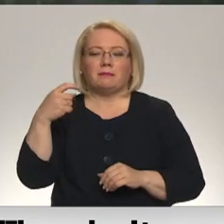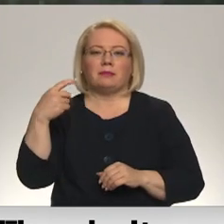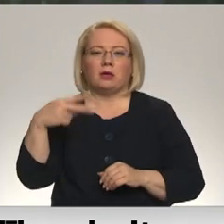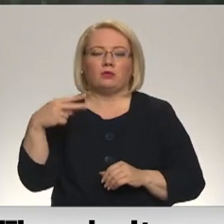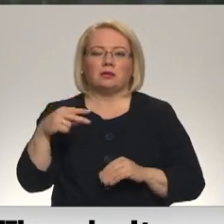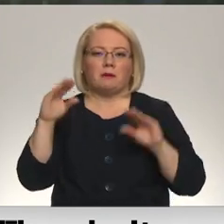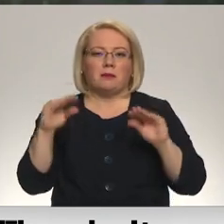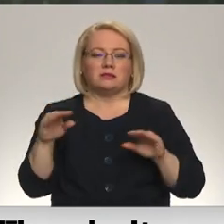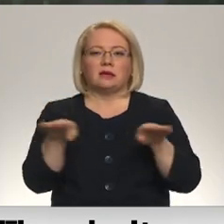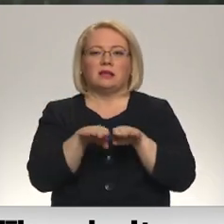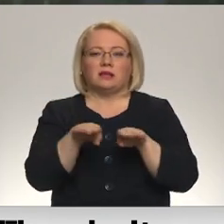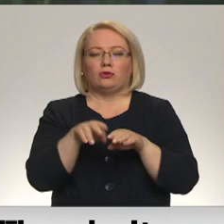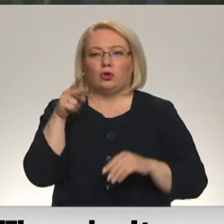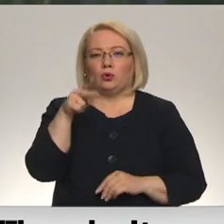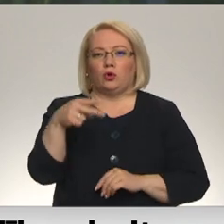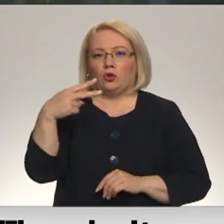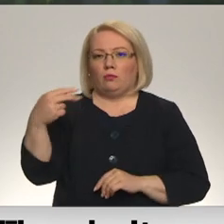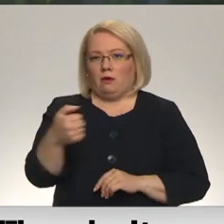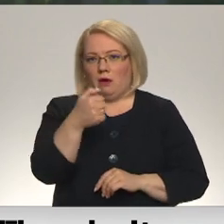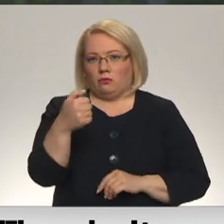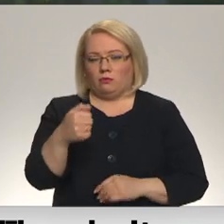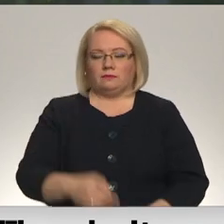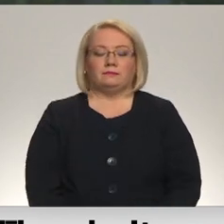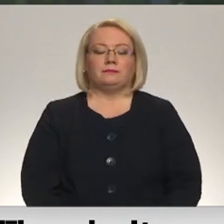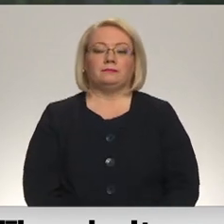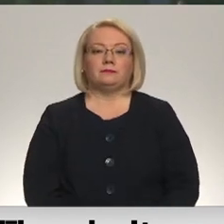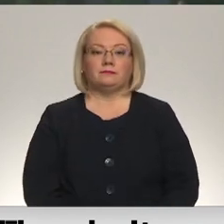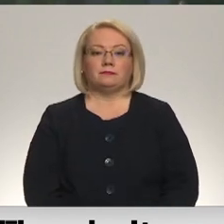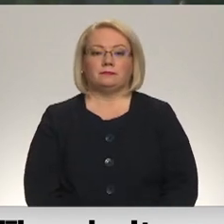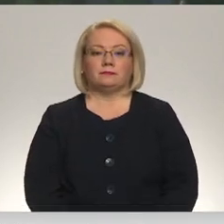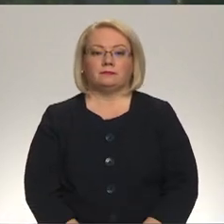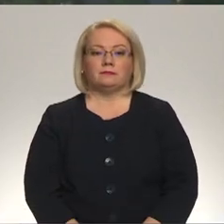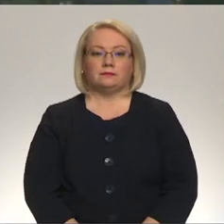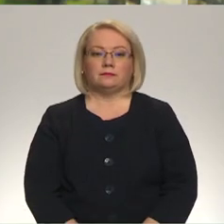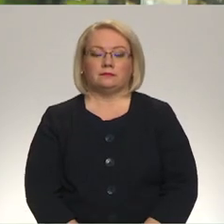nekā 2020. Gadā. Aija Kīncēns Kupč, Latvijas televīzija.